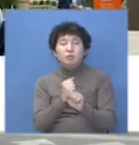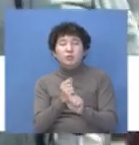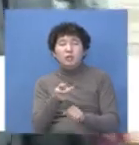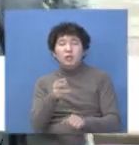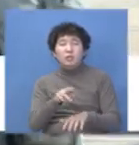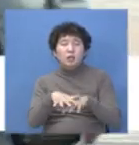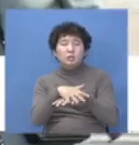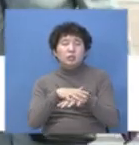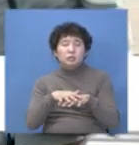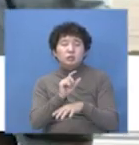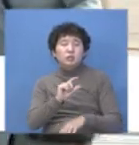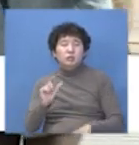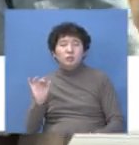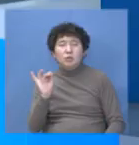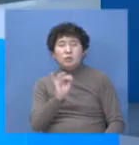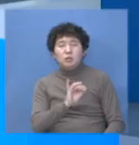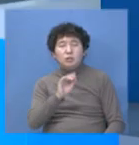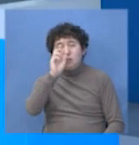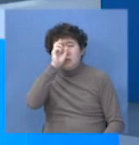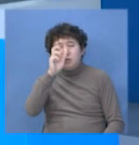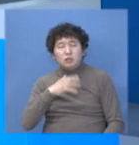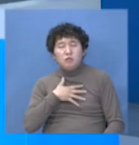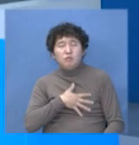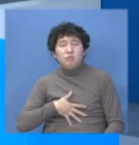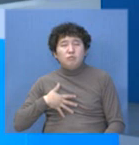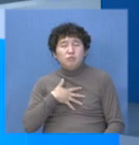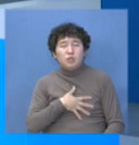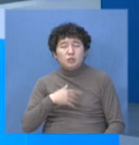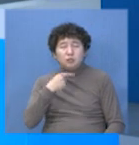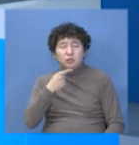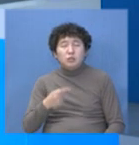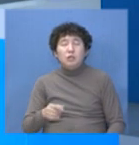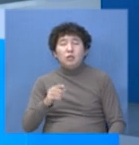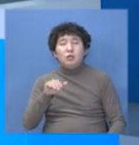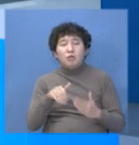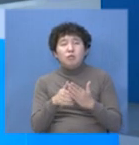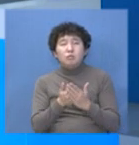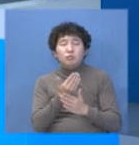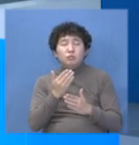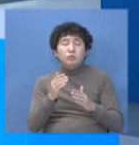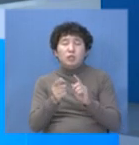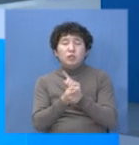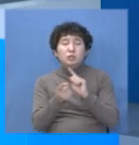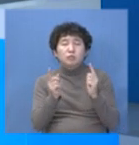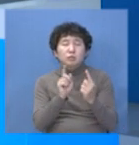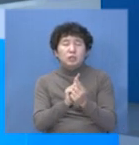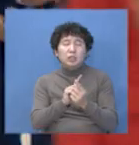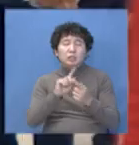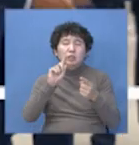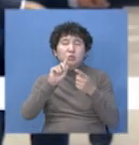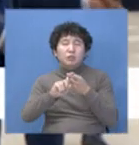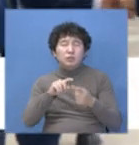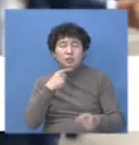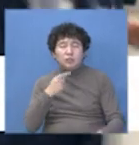үшін де маңызды. Ал бұл таңдау қазіргі мемлекет басшысы мен жүзеге асырылатын реформалармен тікелей байланысты.